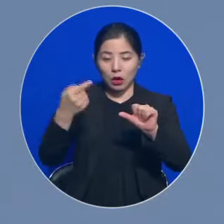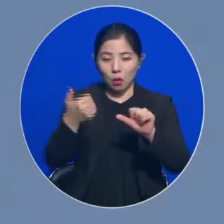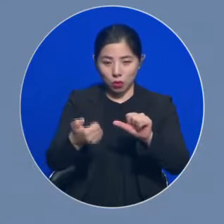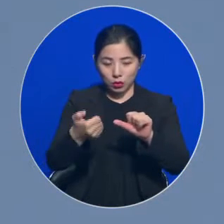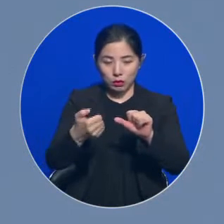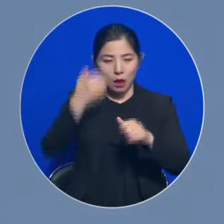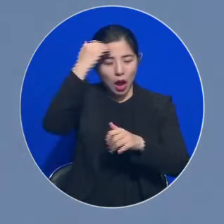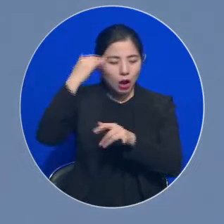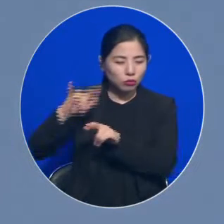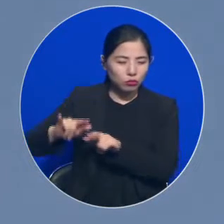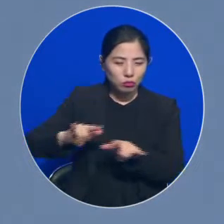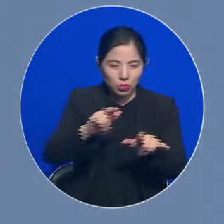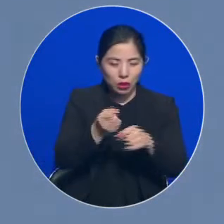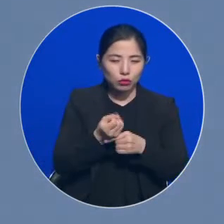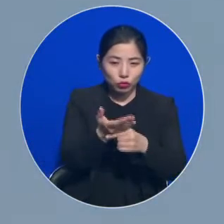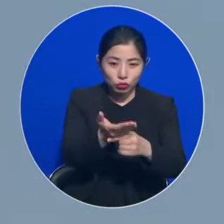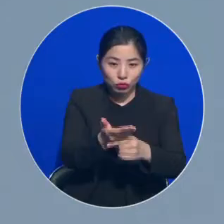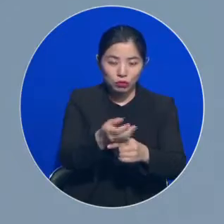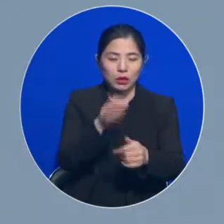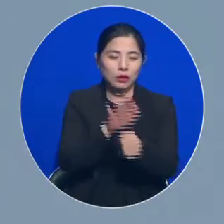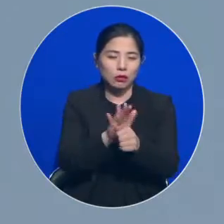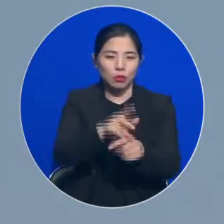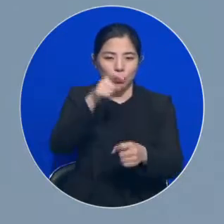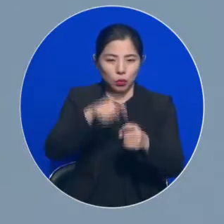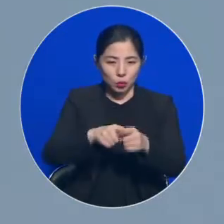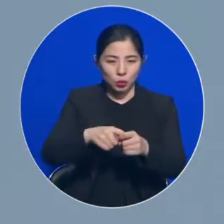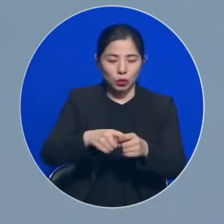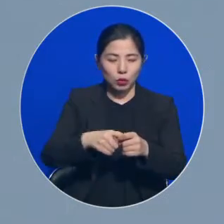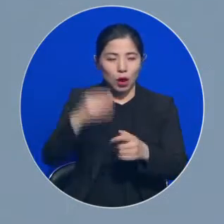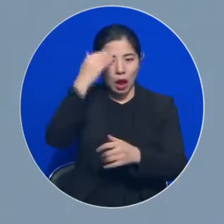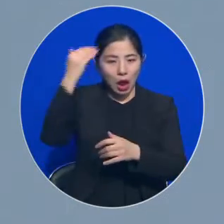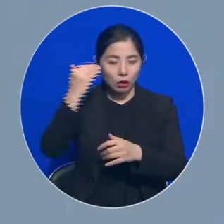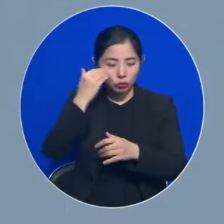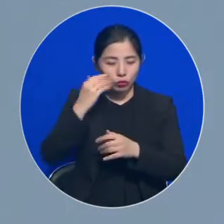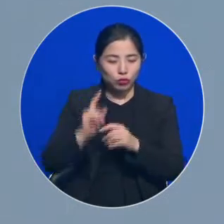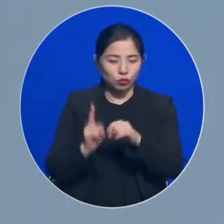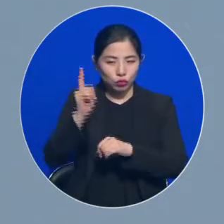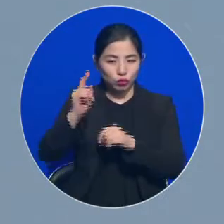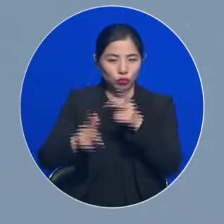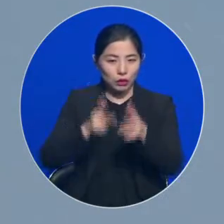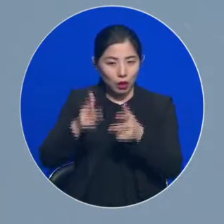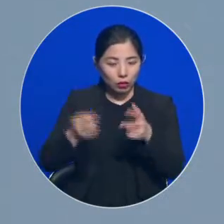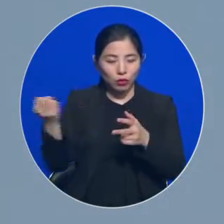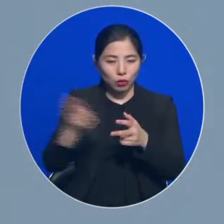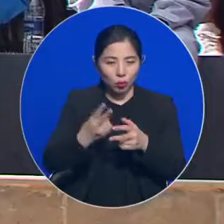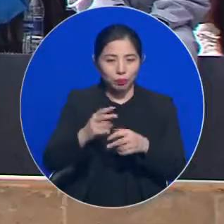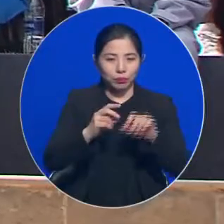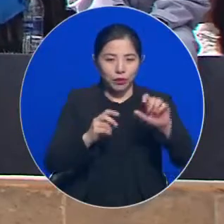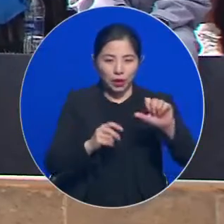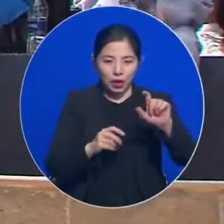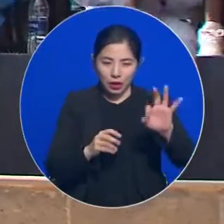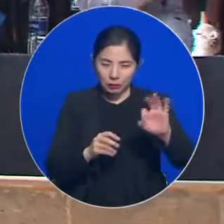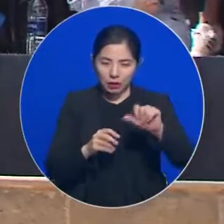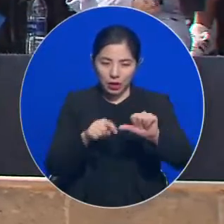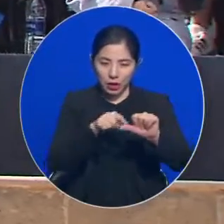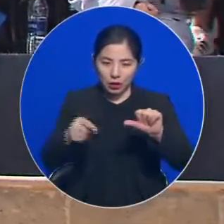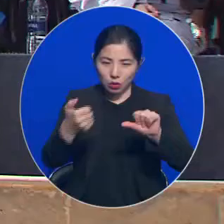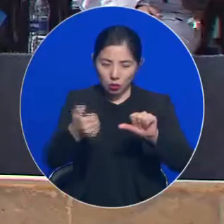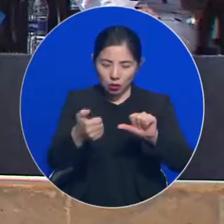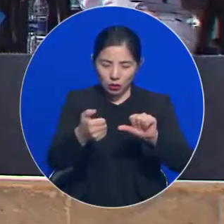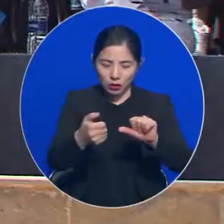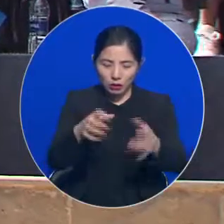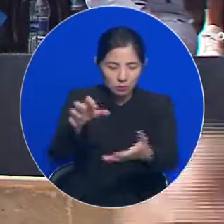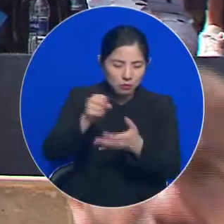수출을 지원하기 위해 공군과 제작사인 한국항공우주산업, FA-50 도입을 검토 중인 이집트 공군이